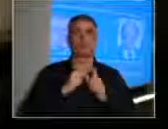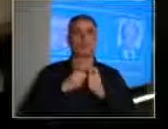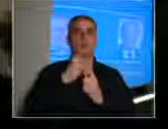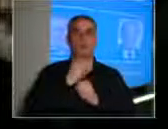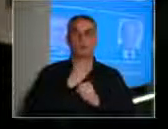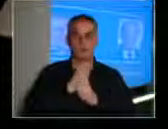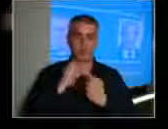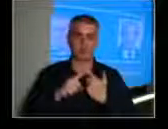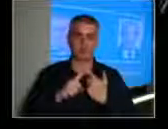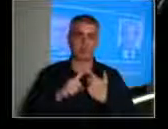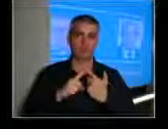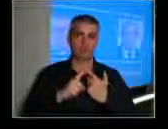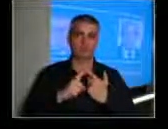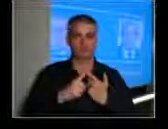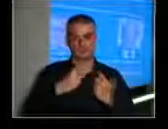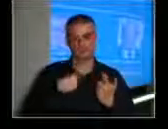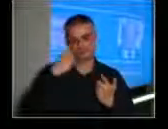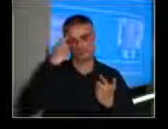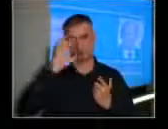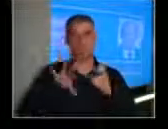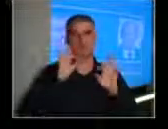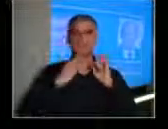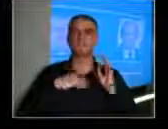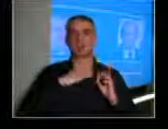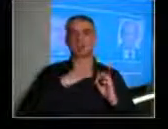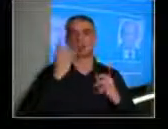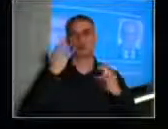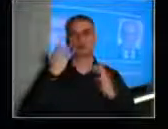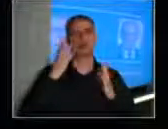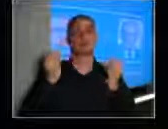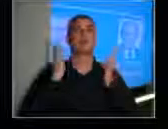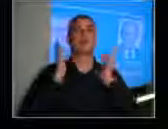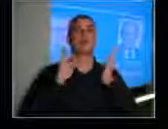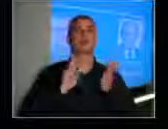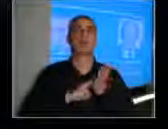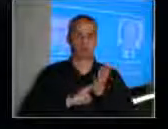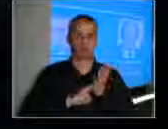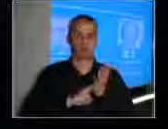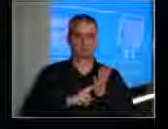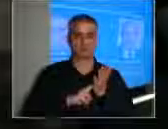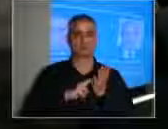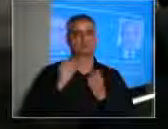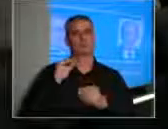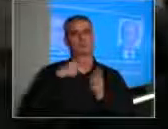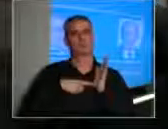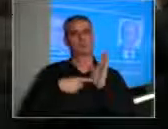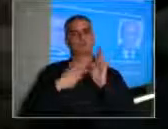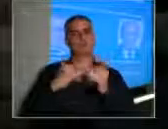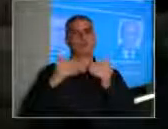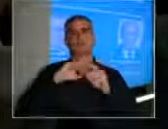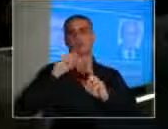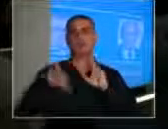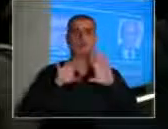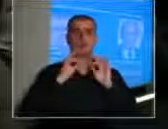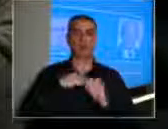העבודה. ואני חושב שגם הנבחרת שלנו היא הייתה מהלך מאוד נכון, לשים אותם בפרונט, את כל הנבחרת